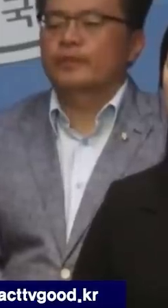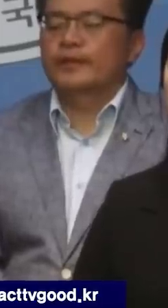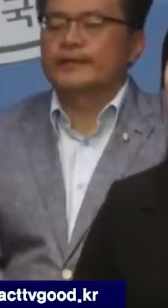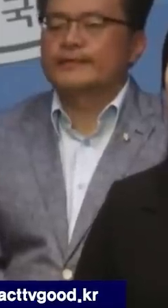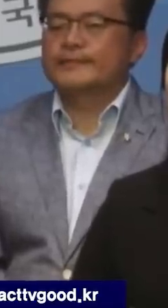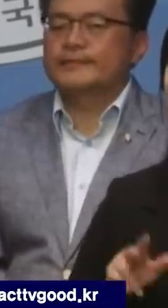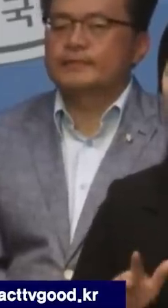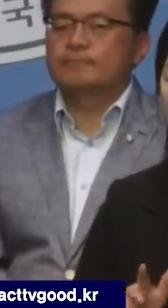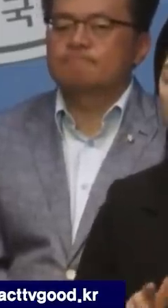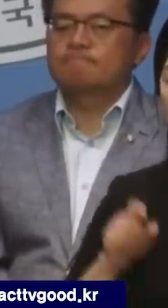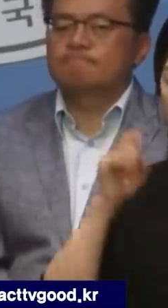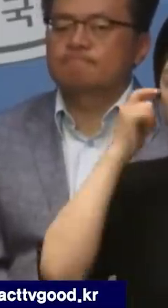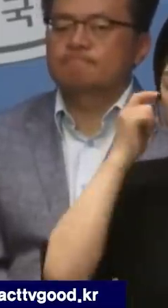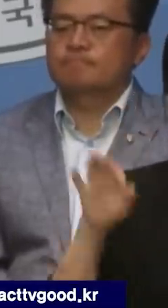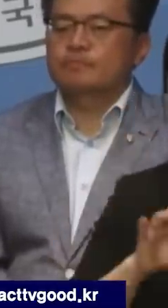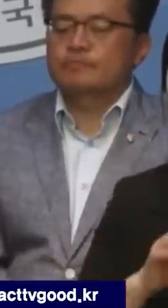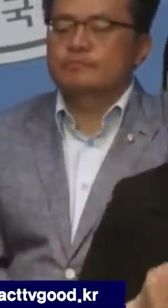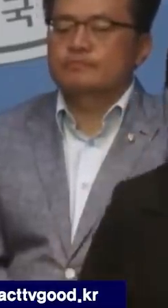물화통이 터집니다.